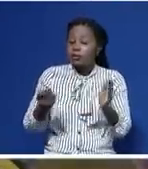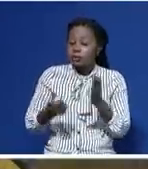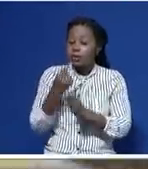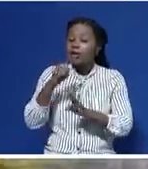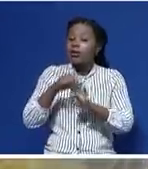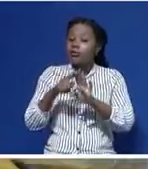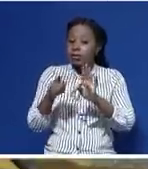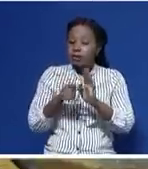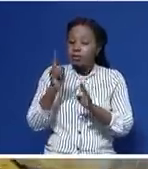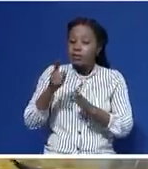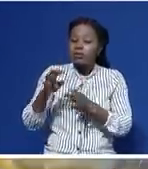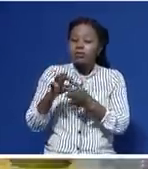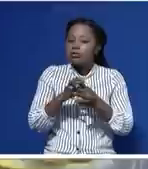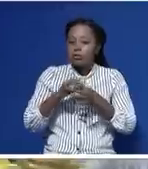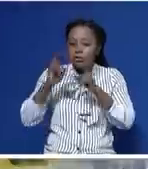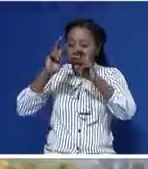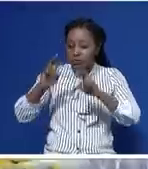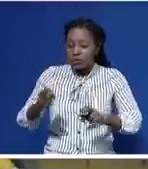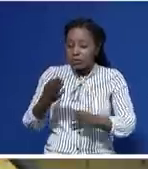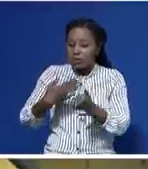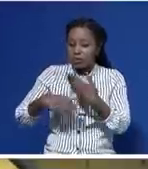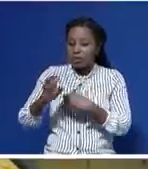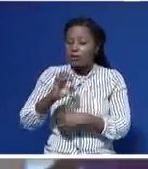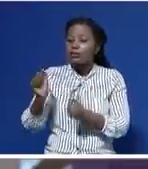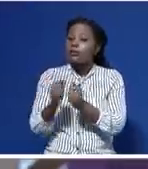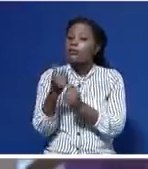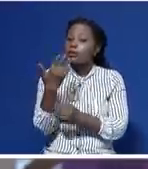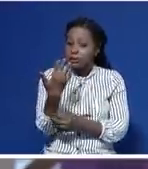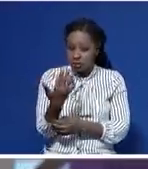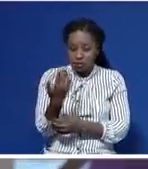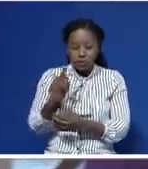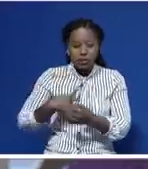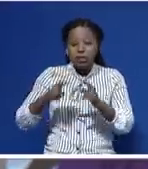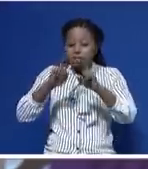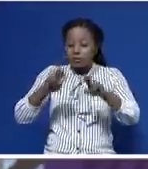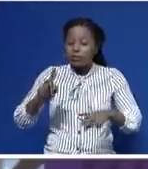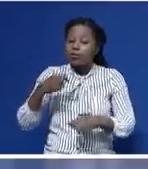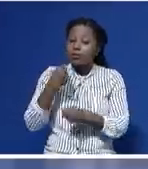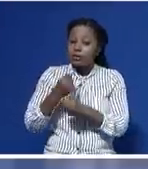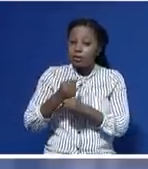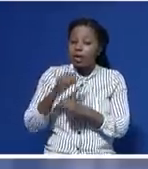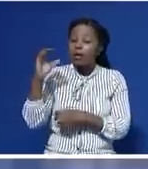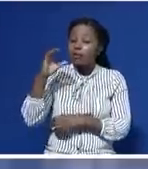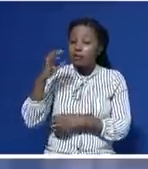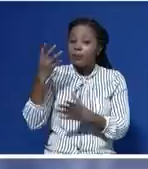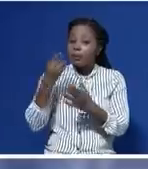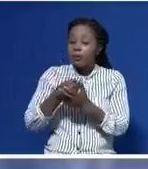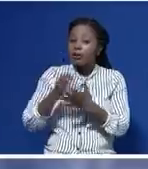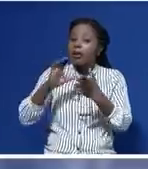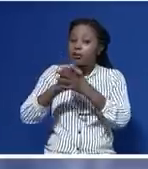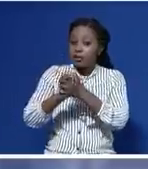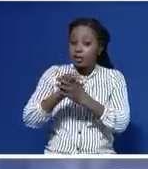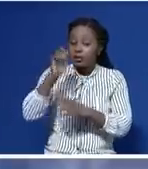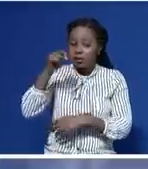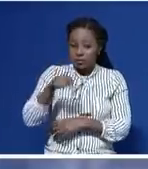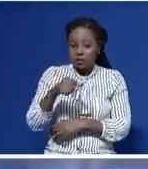Afrika zilizohusisha utafiti wa chapa zaidi ya 1015 katika utafiti uliofanywa kati ya Februari na Aprili